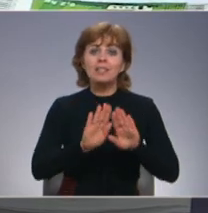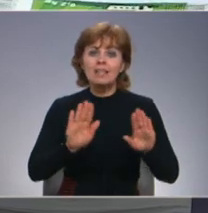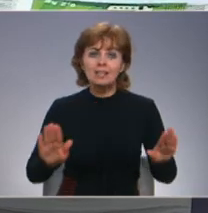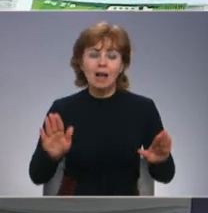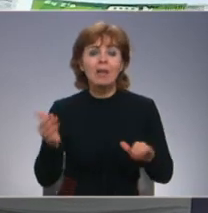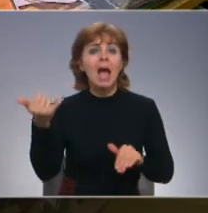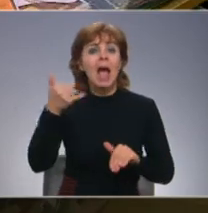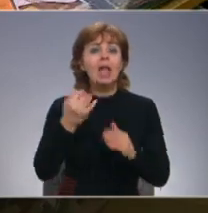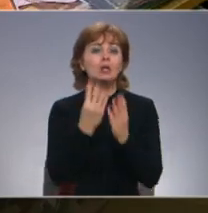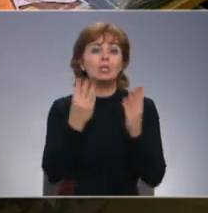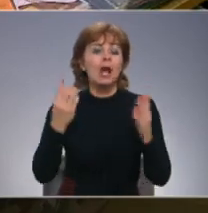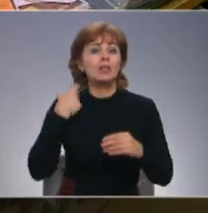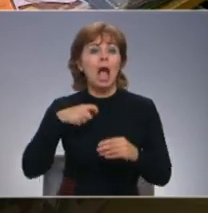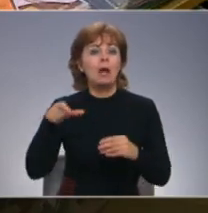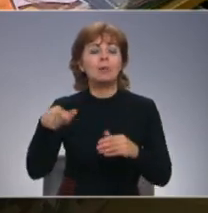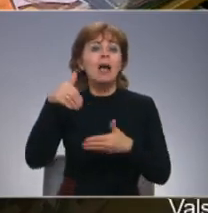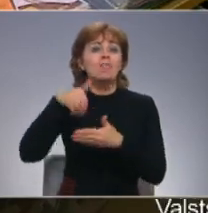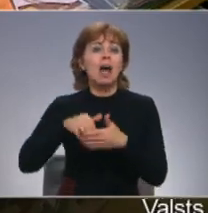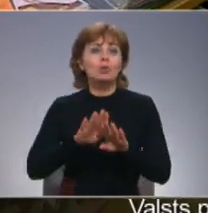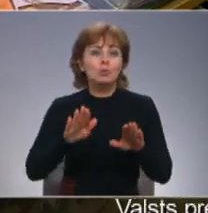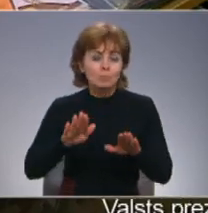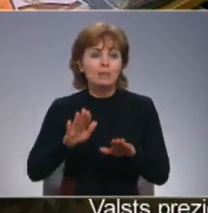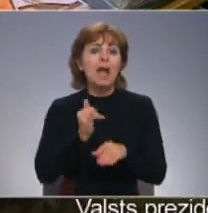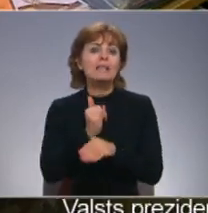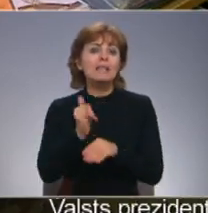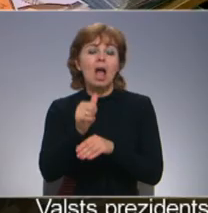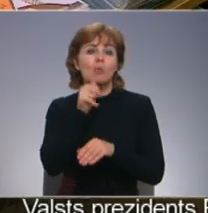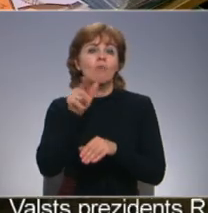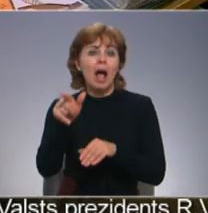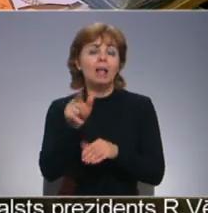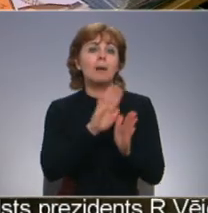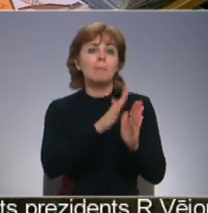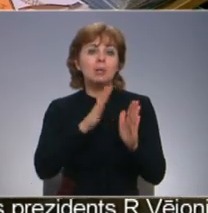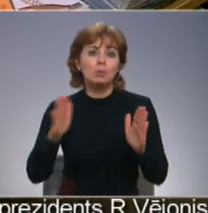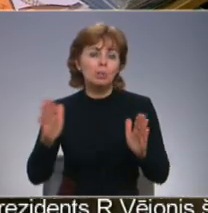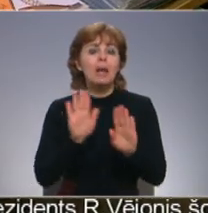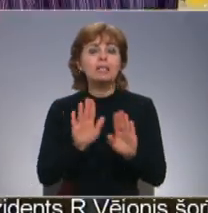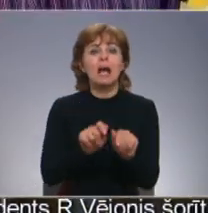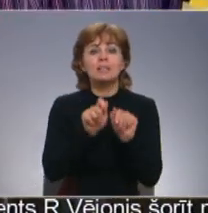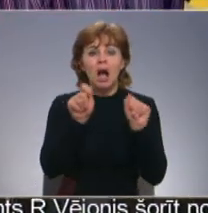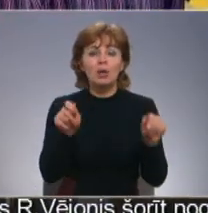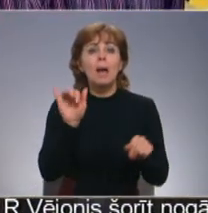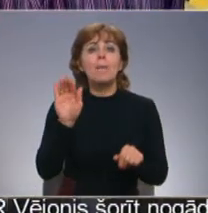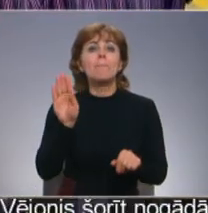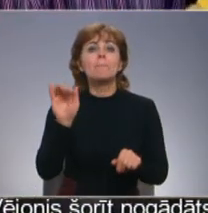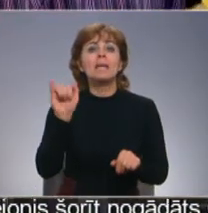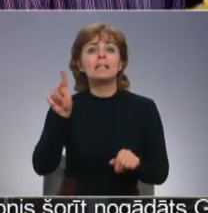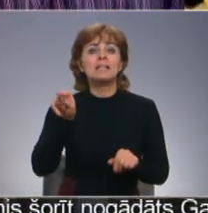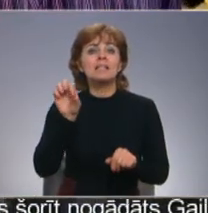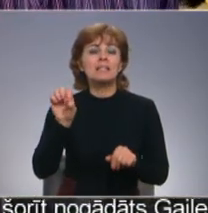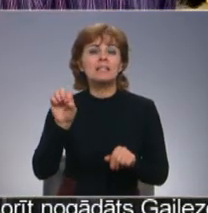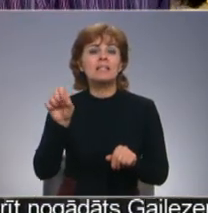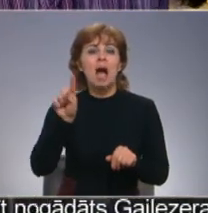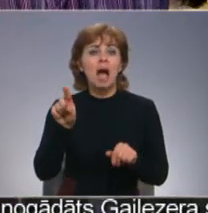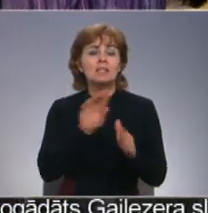Sēļu sētā Jēkabpils vēstures muzejā, bet tālāk ceļojusi pa bibliotekām. Izstādes atklāšanu Mīstas bibliotekā tās autors